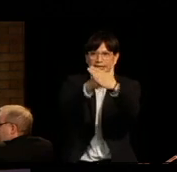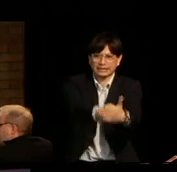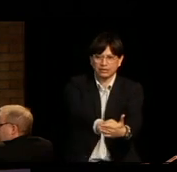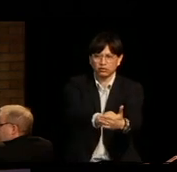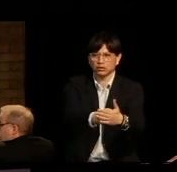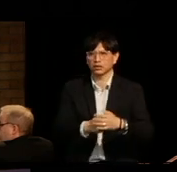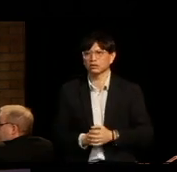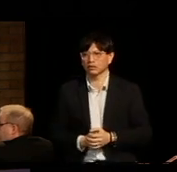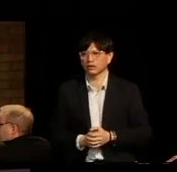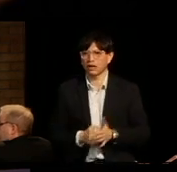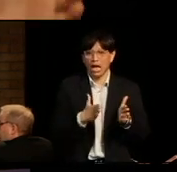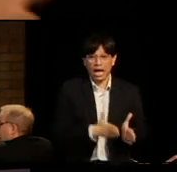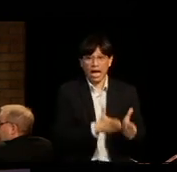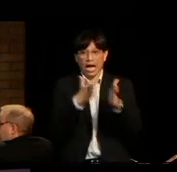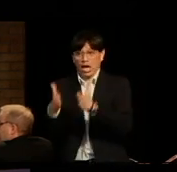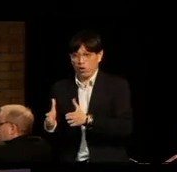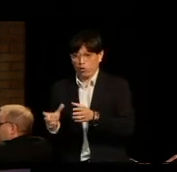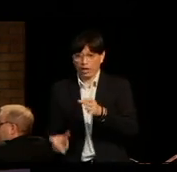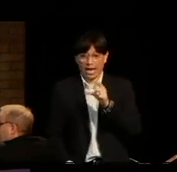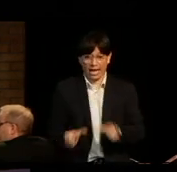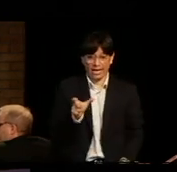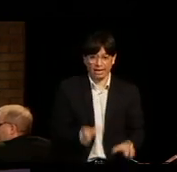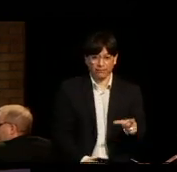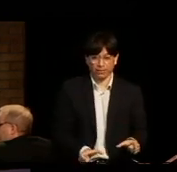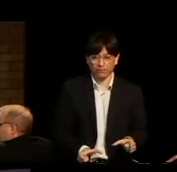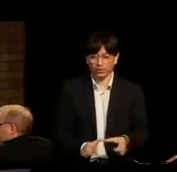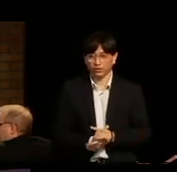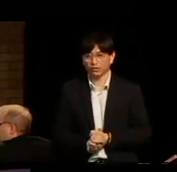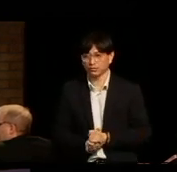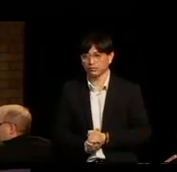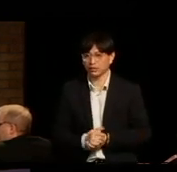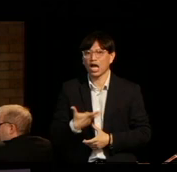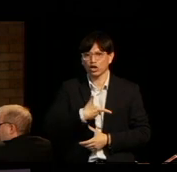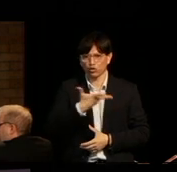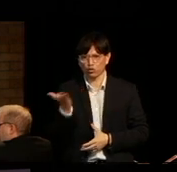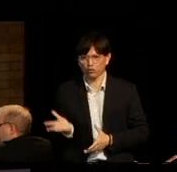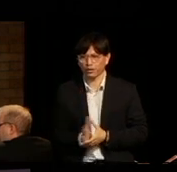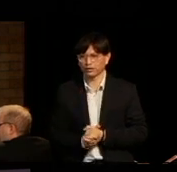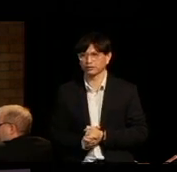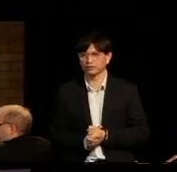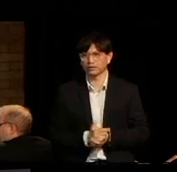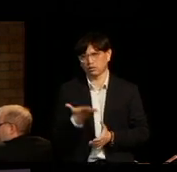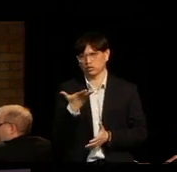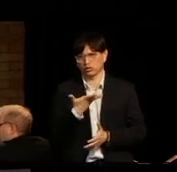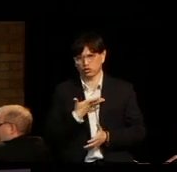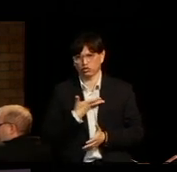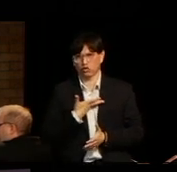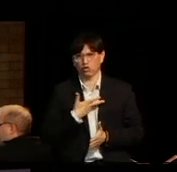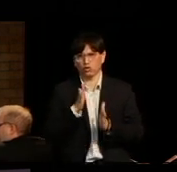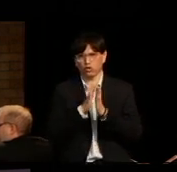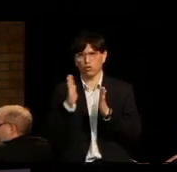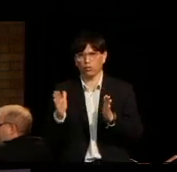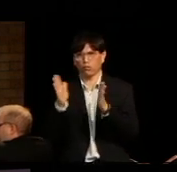per aiutare quella bambina o quel bambino la questione del numero dei catechisti Qui ci sono parrocchie che hanno un